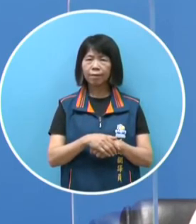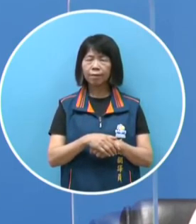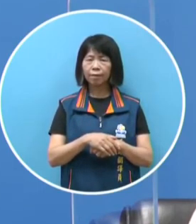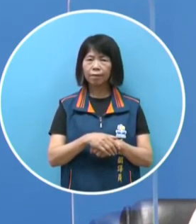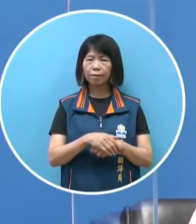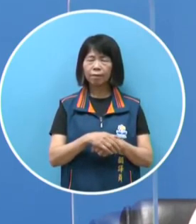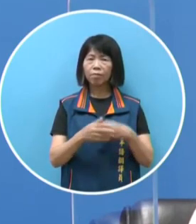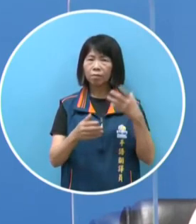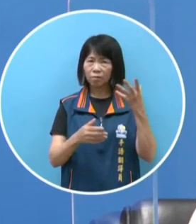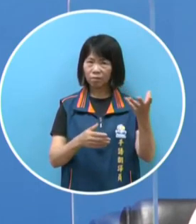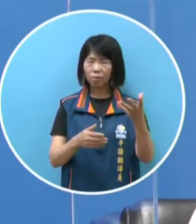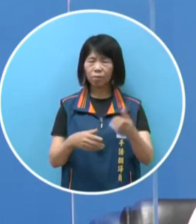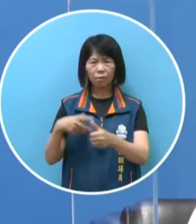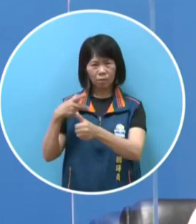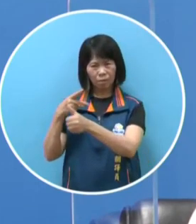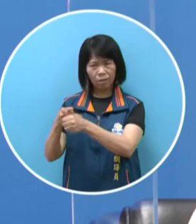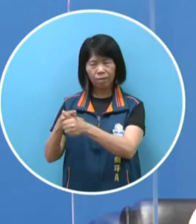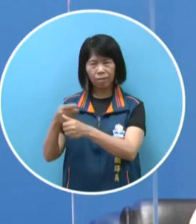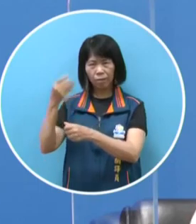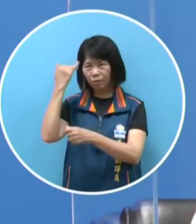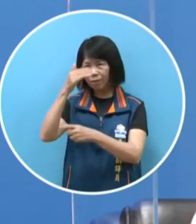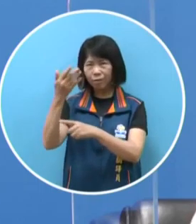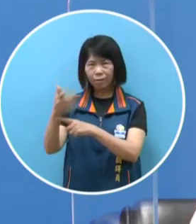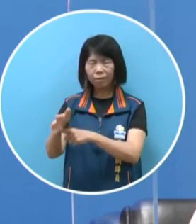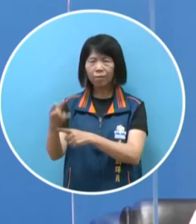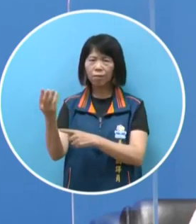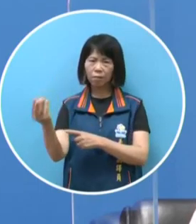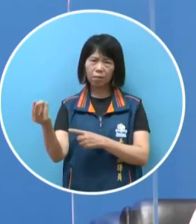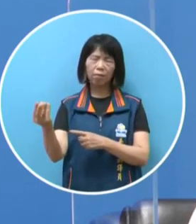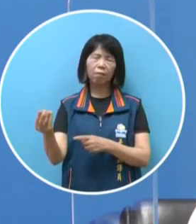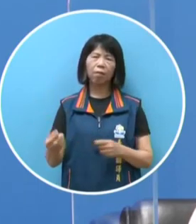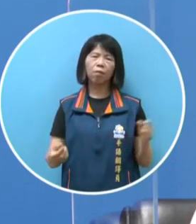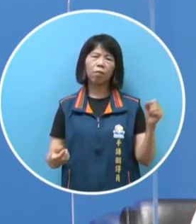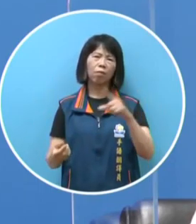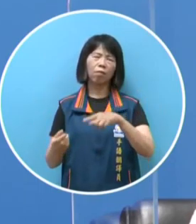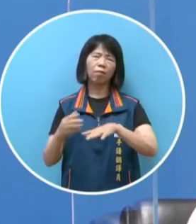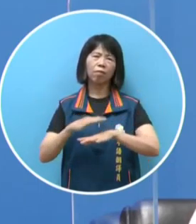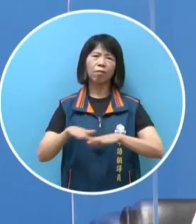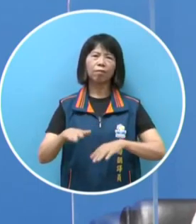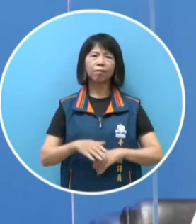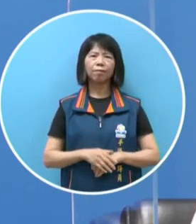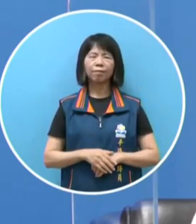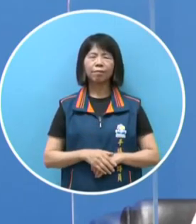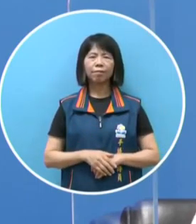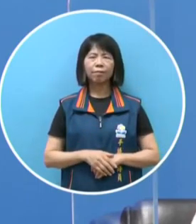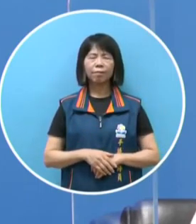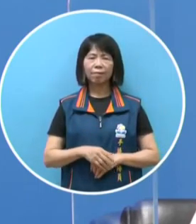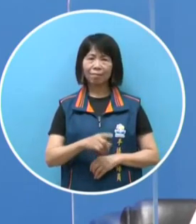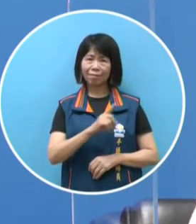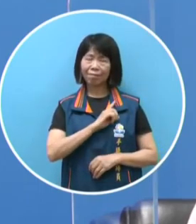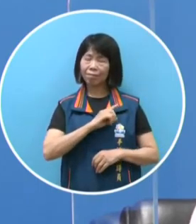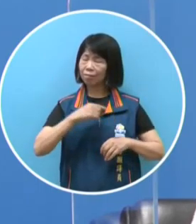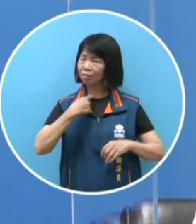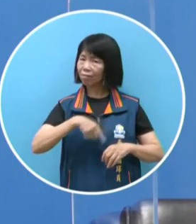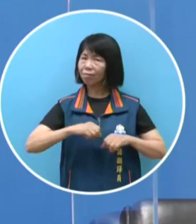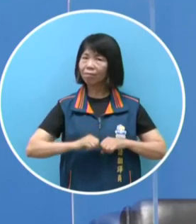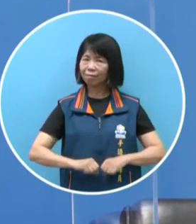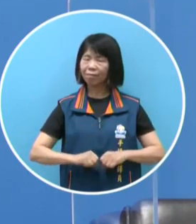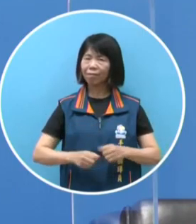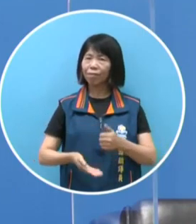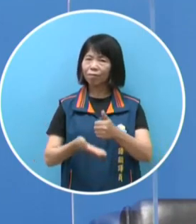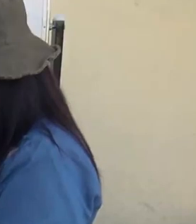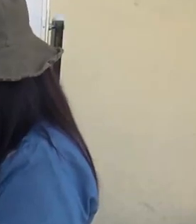为打疫苗之后造成的不幸要高出的比例太多太多了所以为了让自己能够健康，还是鼓励大家